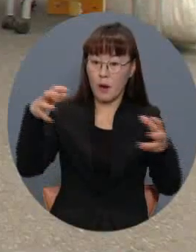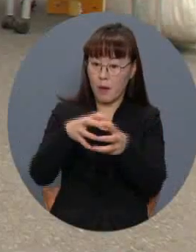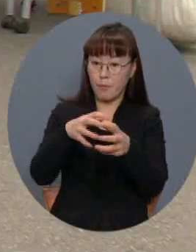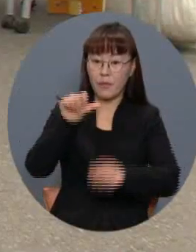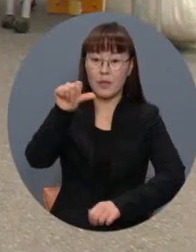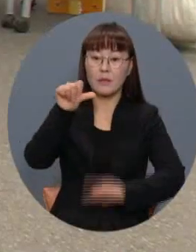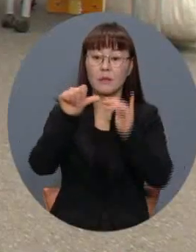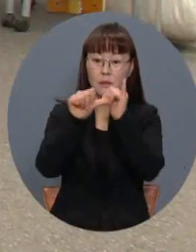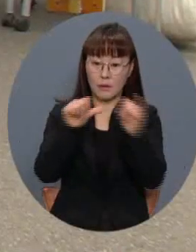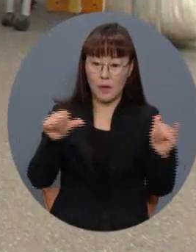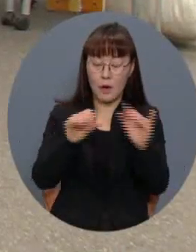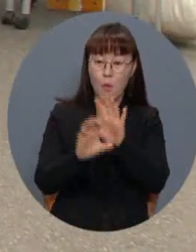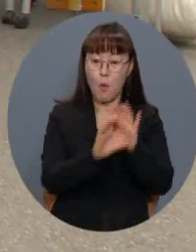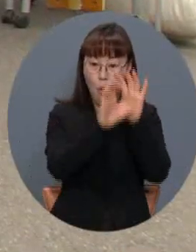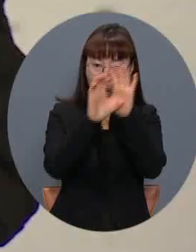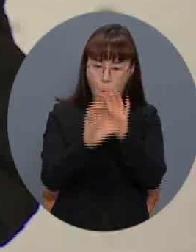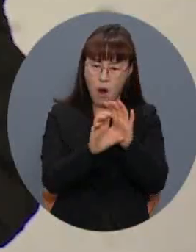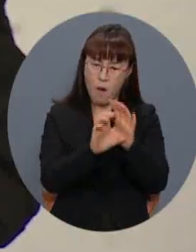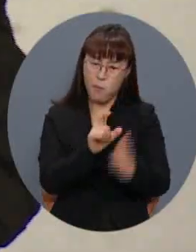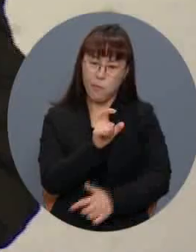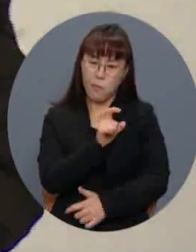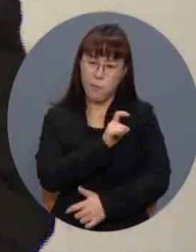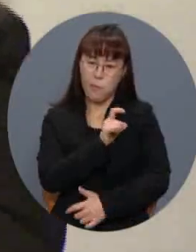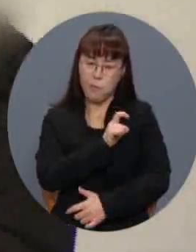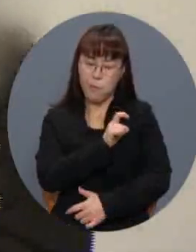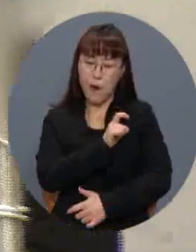5명은 코로나19 증상으로